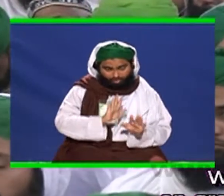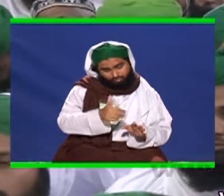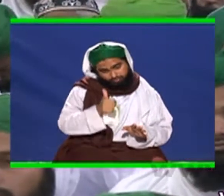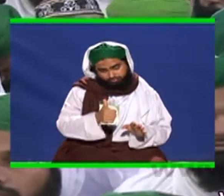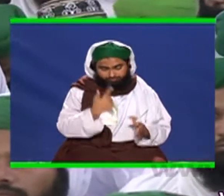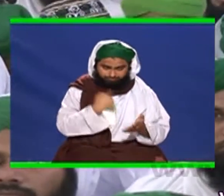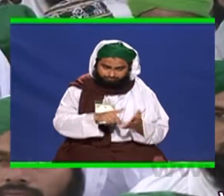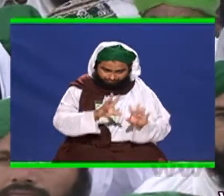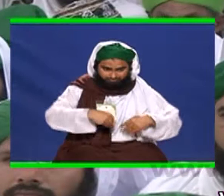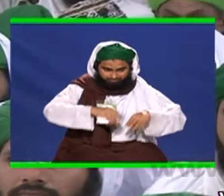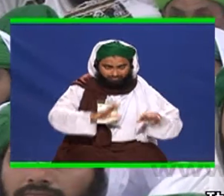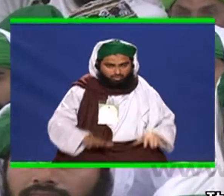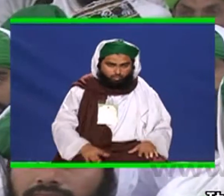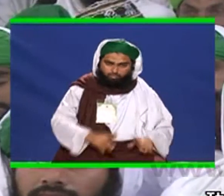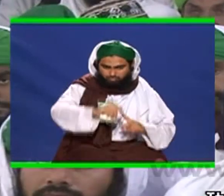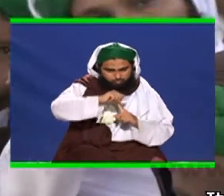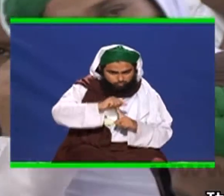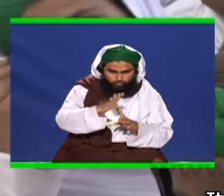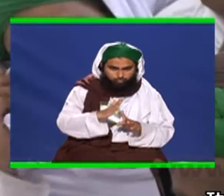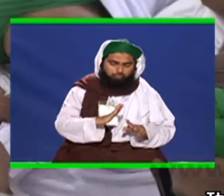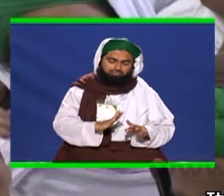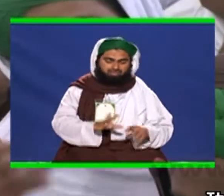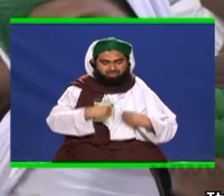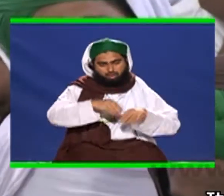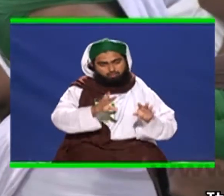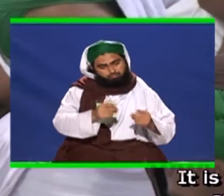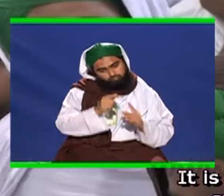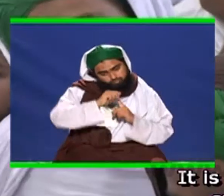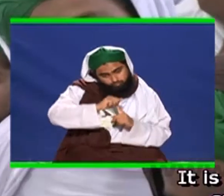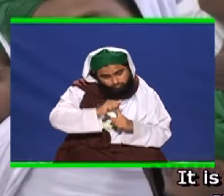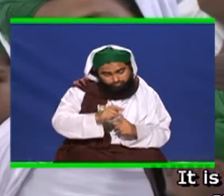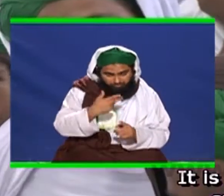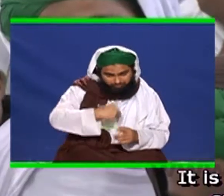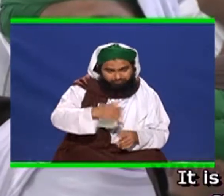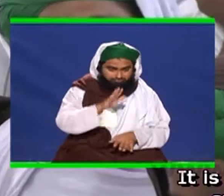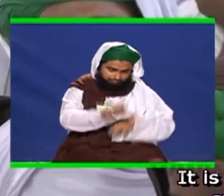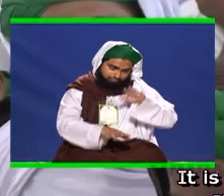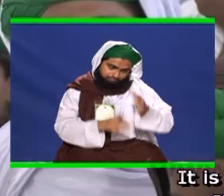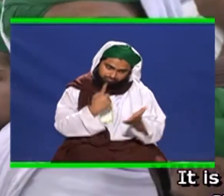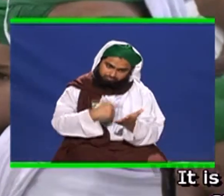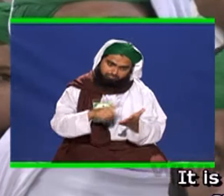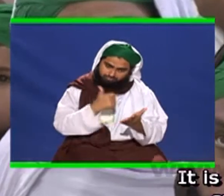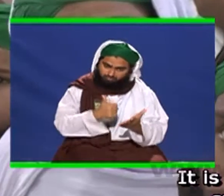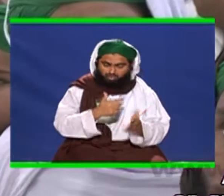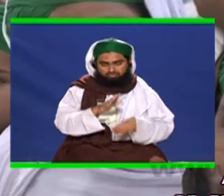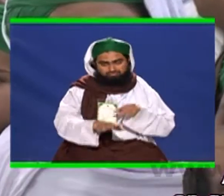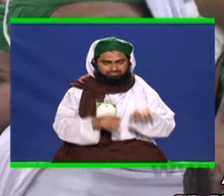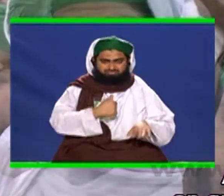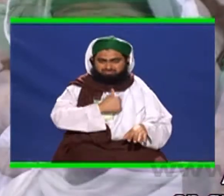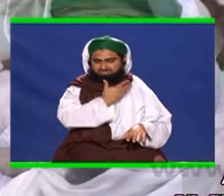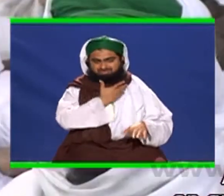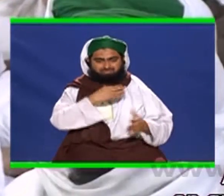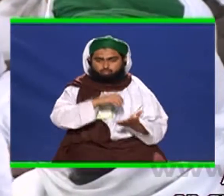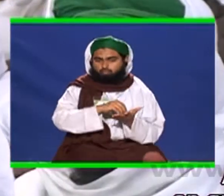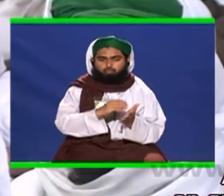है तो जरा तबीयत को अच्छा नहीं लगता, वैसा है जायज। अब ये जरूरी नहीं कि जायज काम को कर ही गुजरो। सब्ज रंग